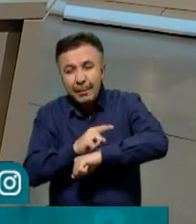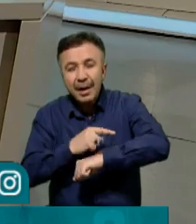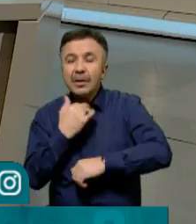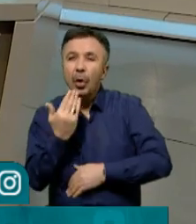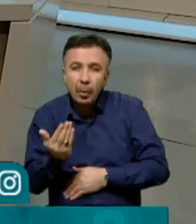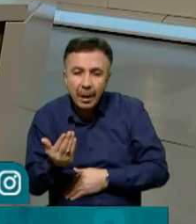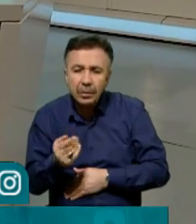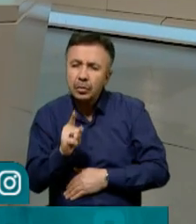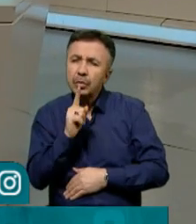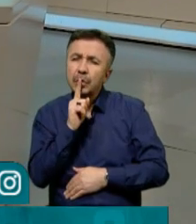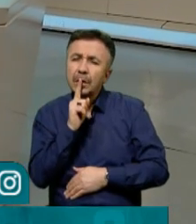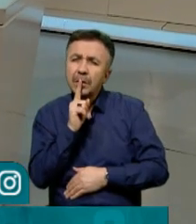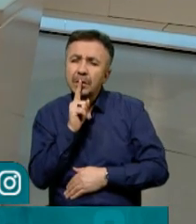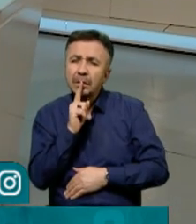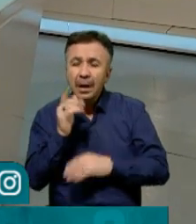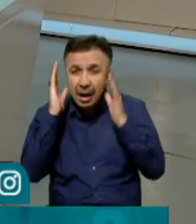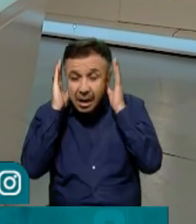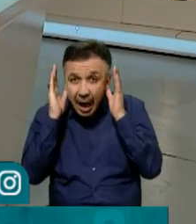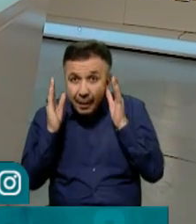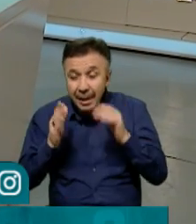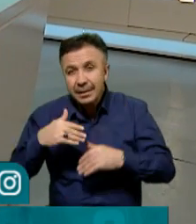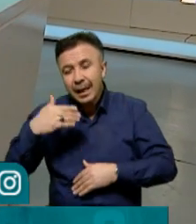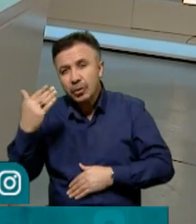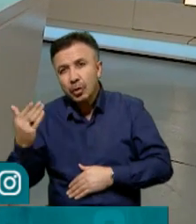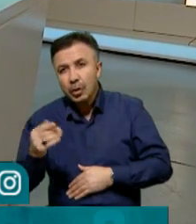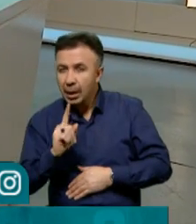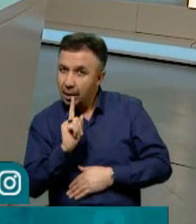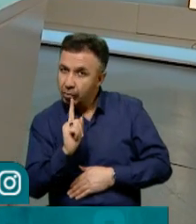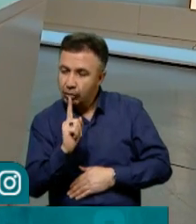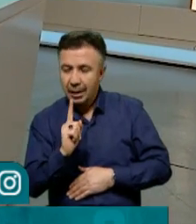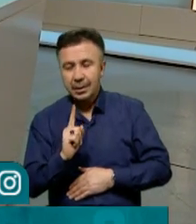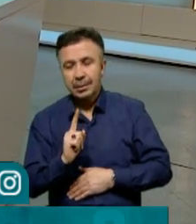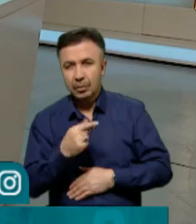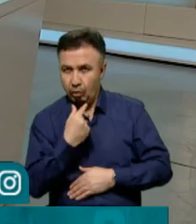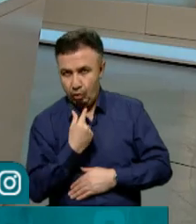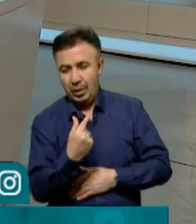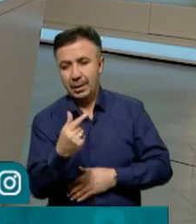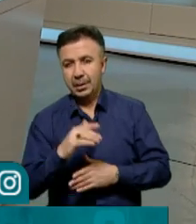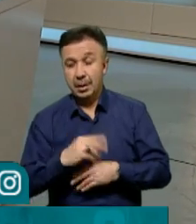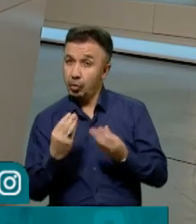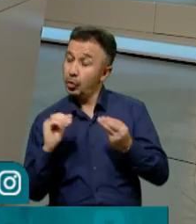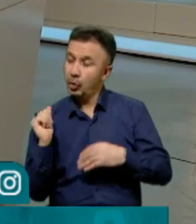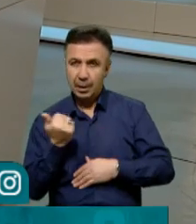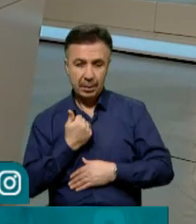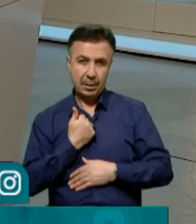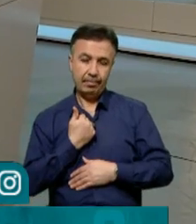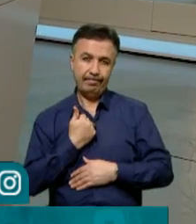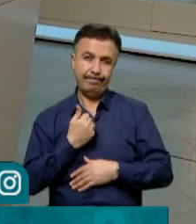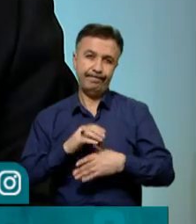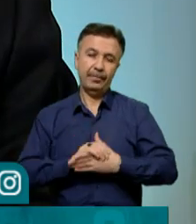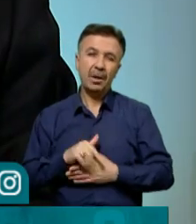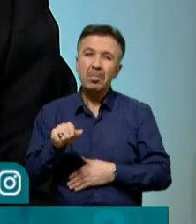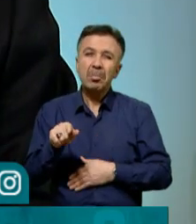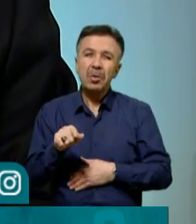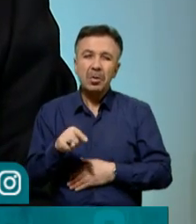edersin, hutbeden sonra, namazdan sonra uyarırsın. O kadar namazdan önemli. Sonra. Bu kadar önemlidir. Onun için bu